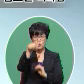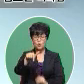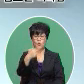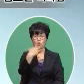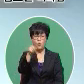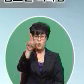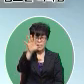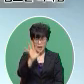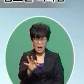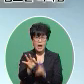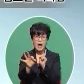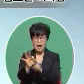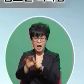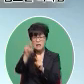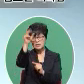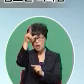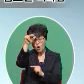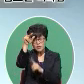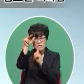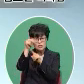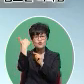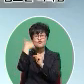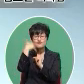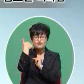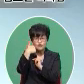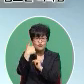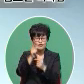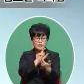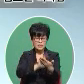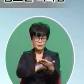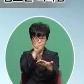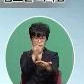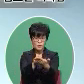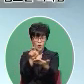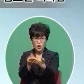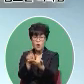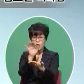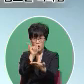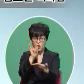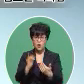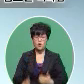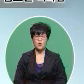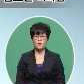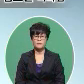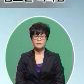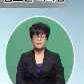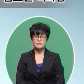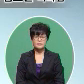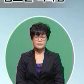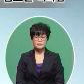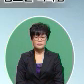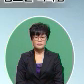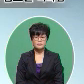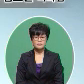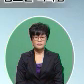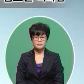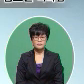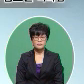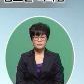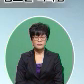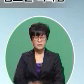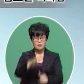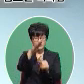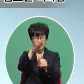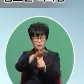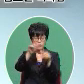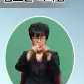파출소 장경희 짐 후 건 의뢰된 이렇게 적혀 있습니다 음 이것을 이제 기로